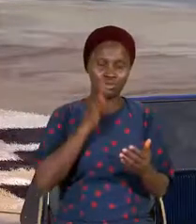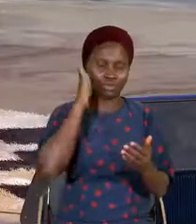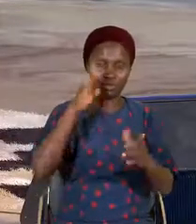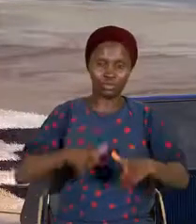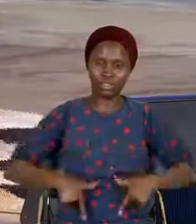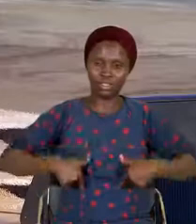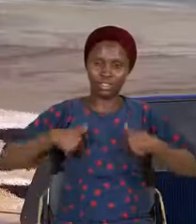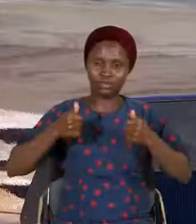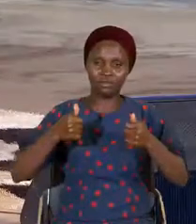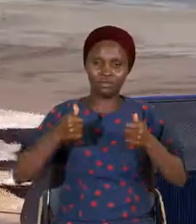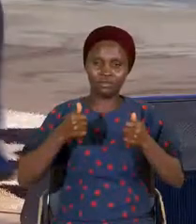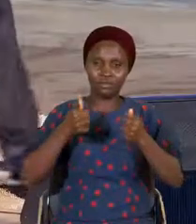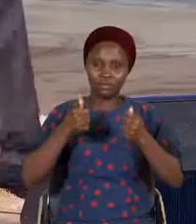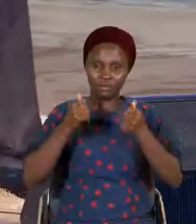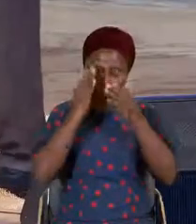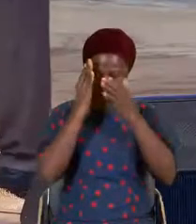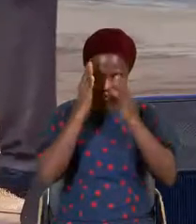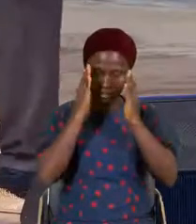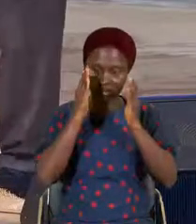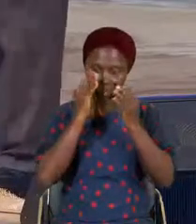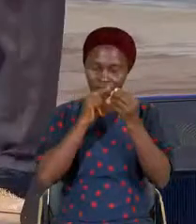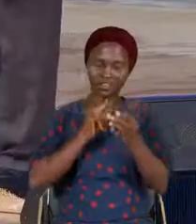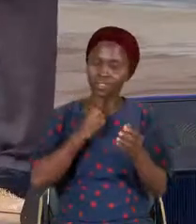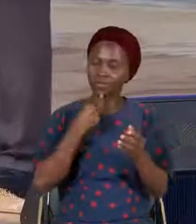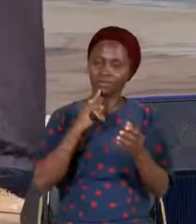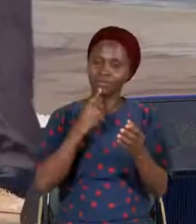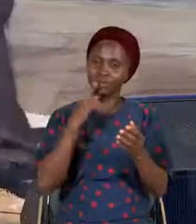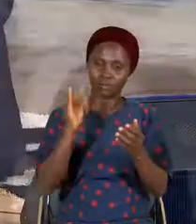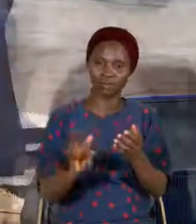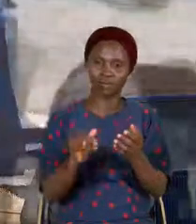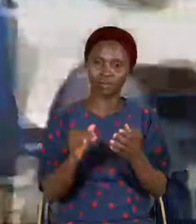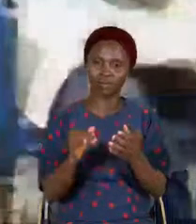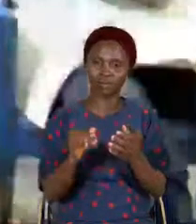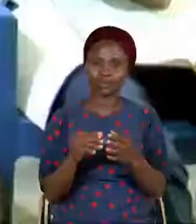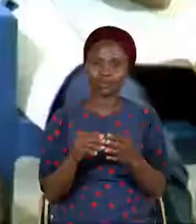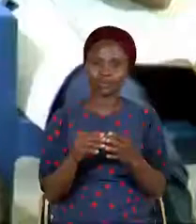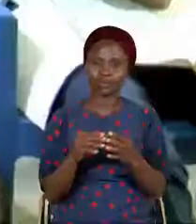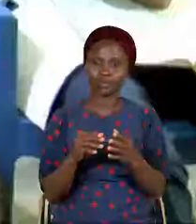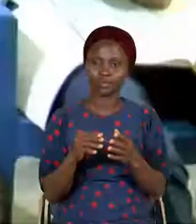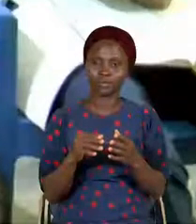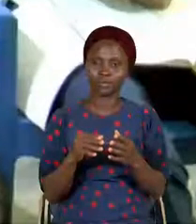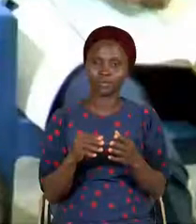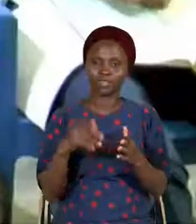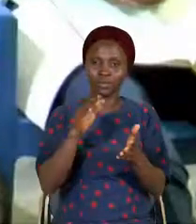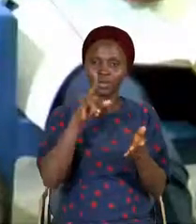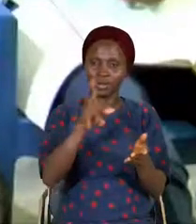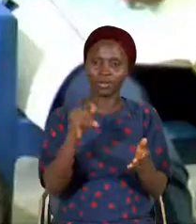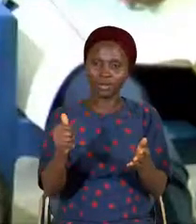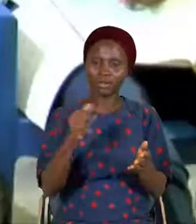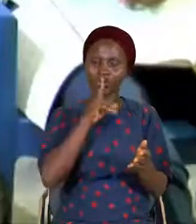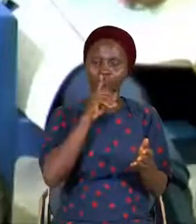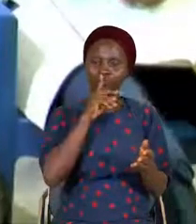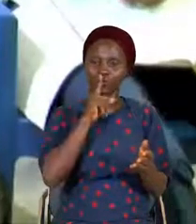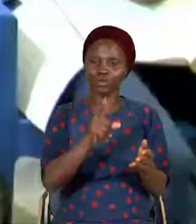sagesse. Vous voyez, un croyant réel qui apprécie le salut de Dieu, qui